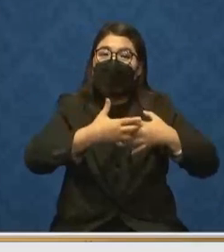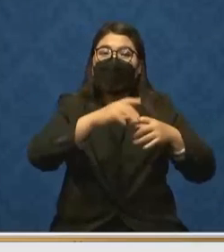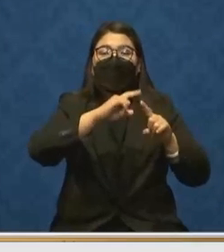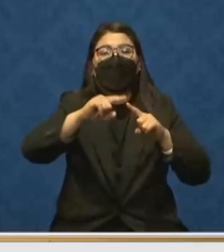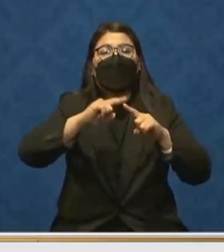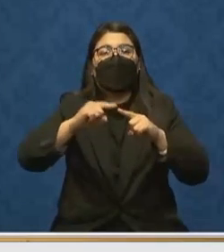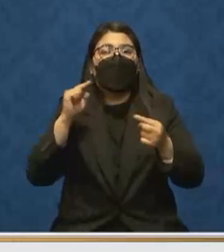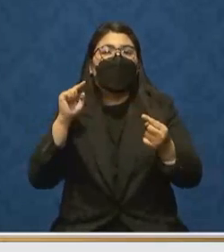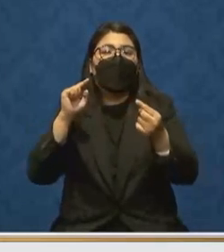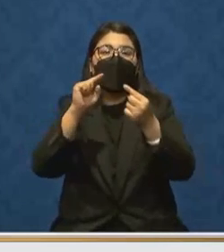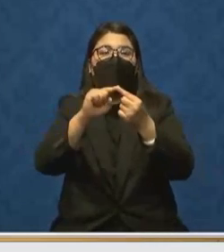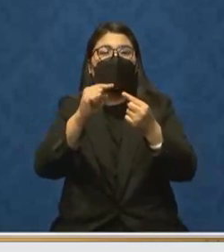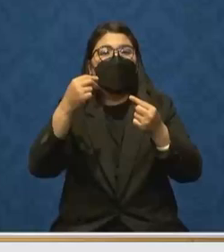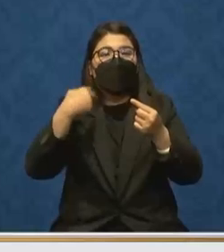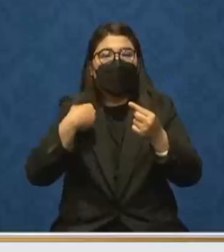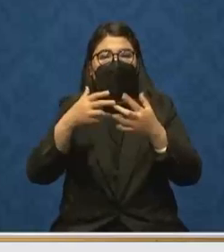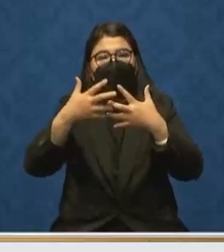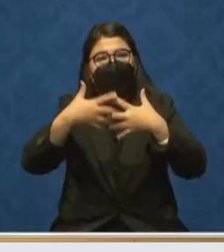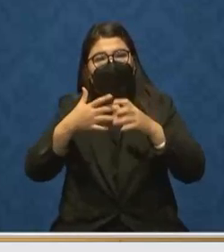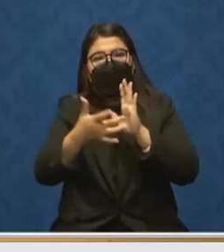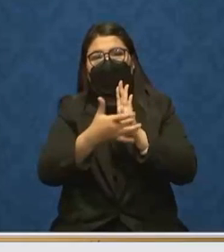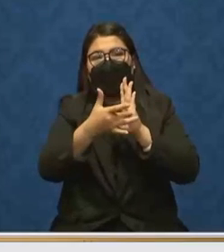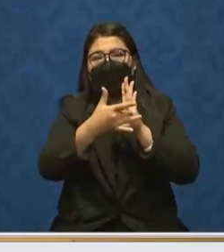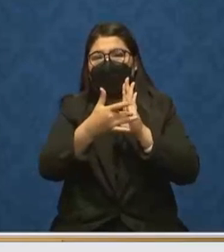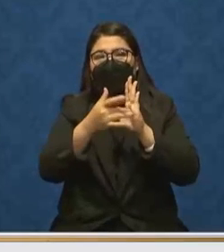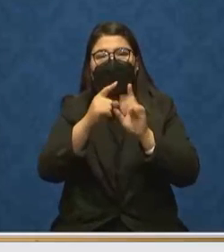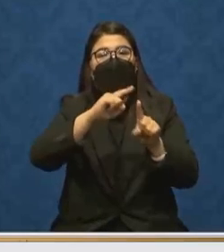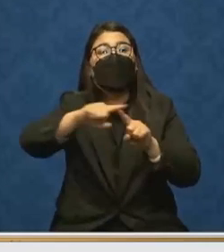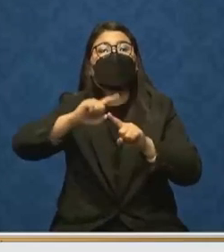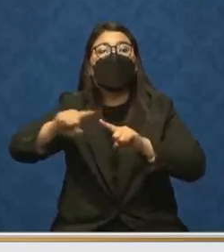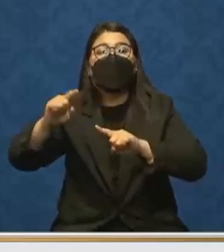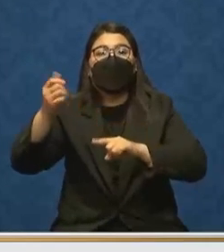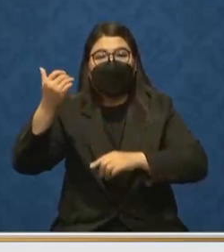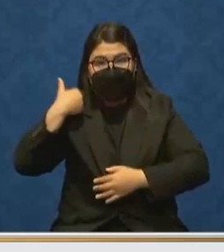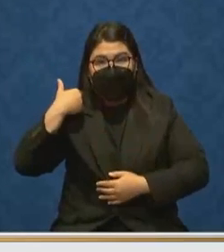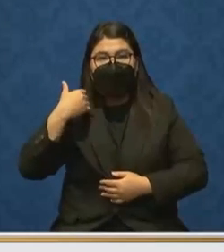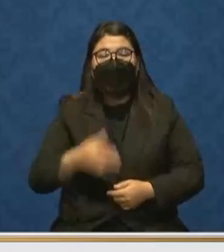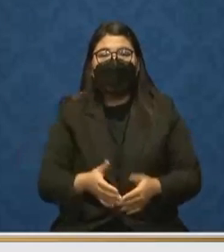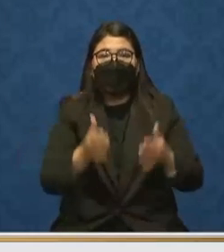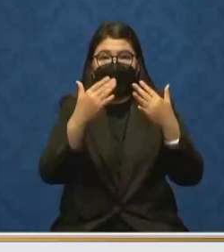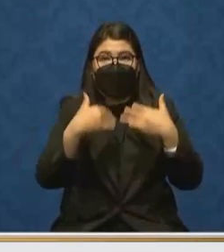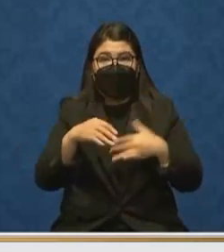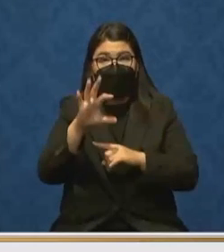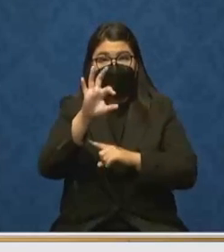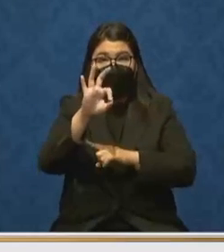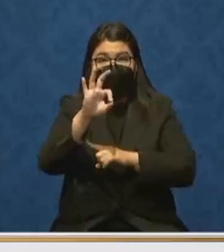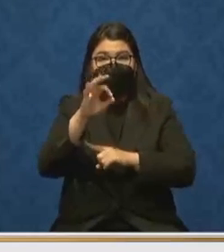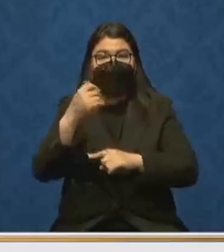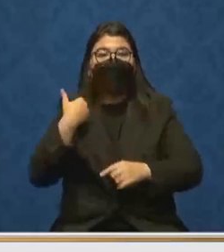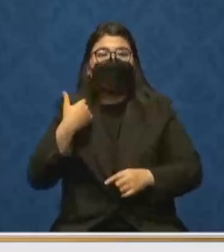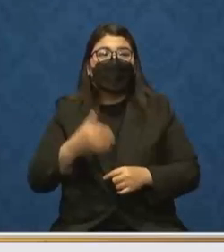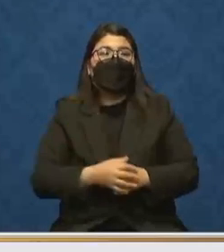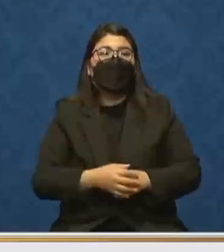ไปสู่อุตสาหกรรมที่ใช้นวัตกรรมและเทคโนโลยีขั้นสูง 9. การพัฒนาความมั่นคงด้านพลังงานงบประม